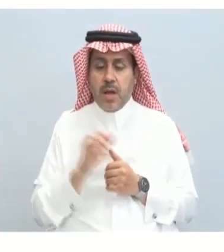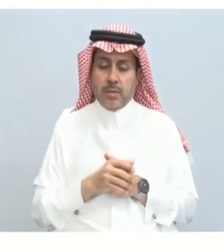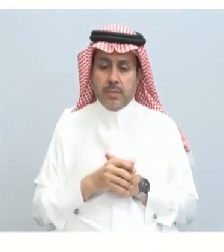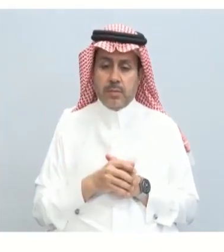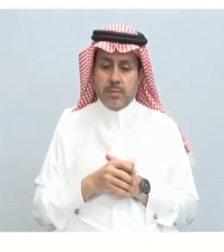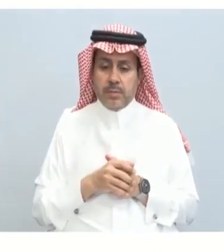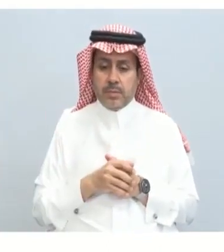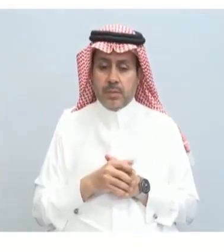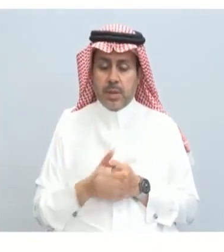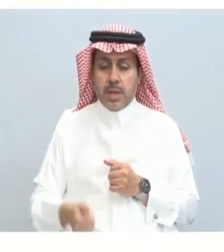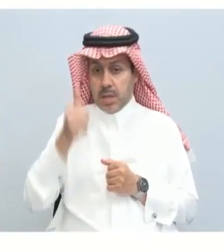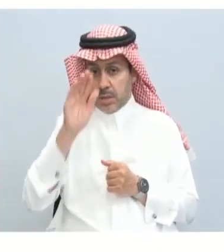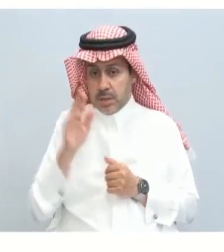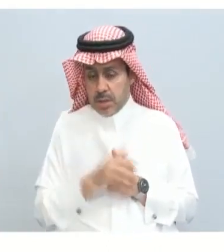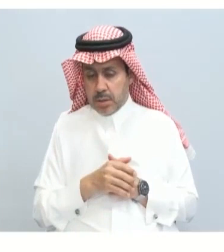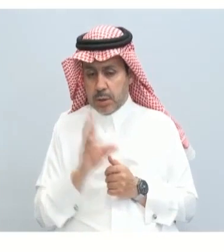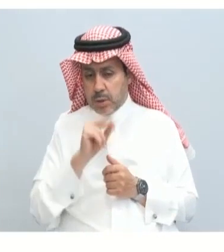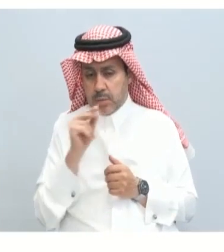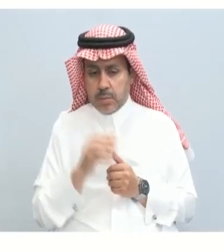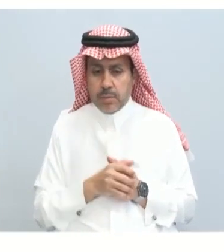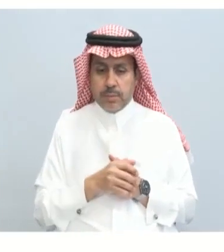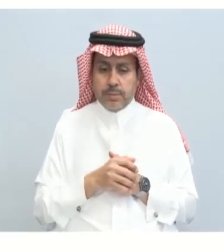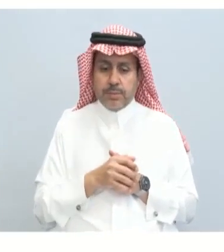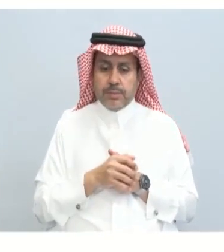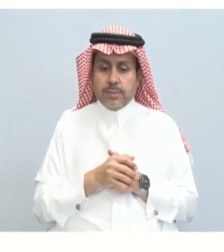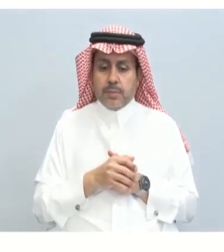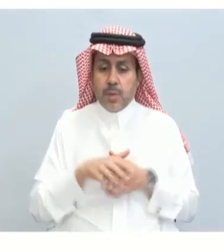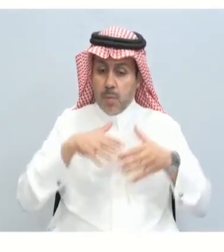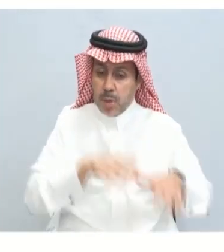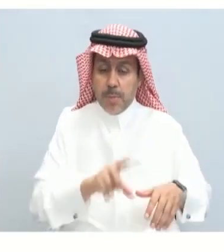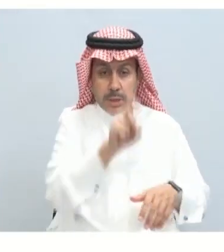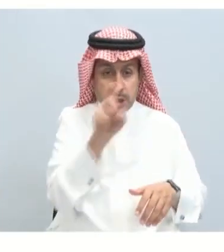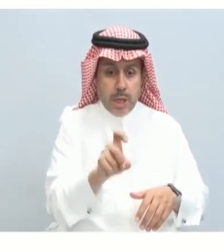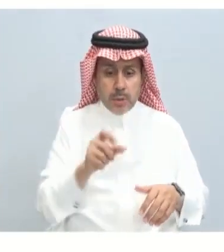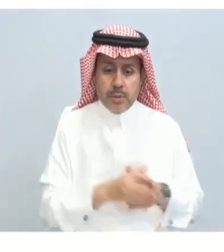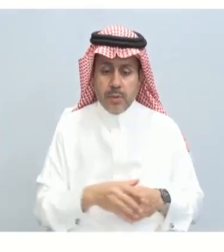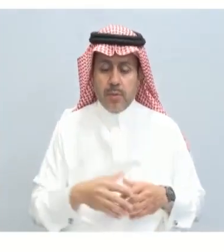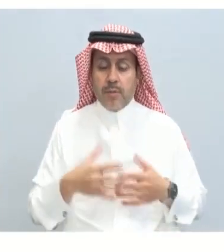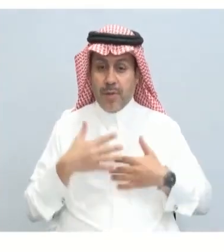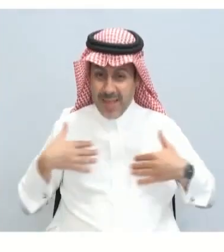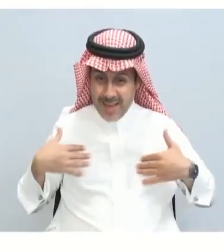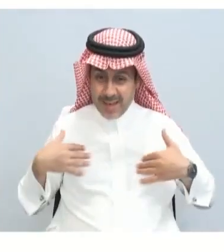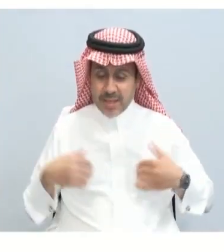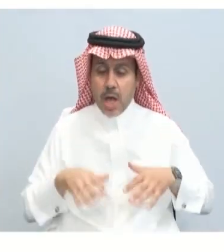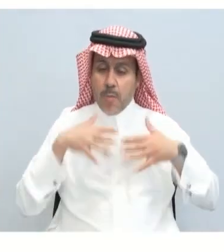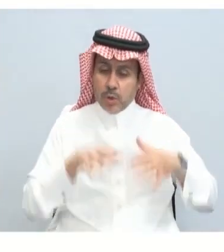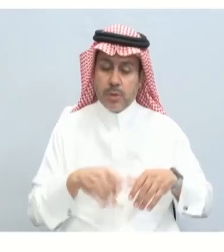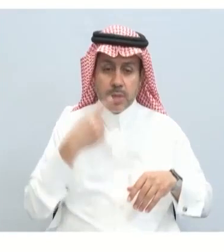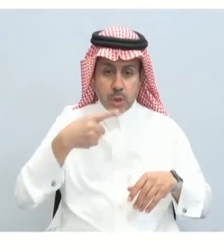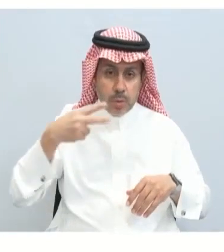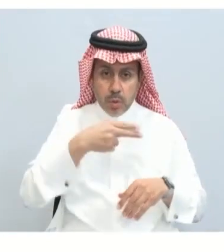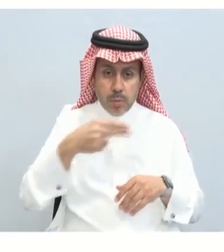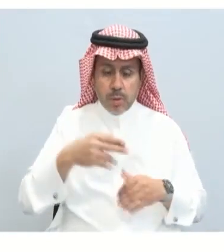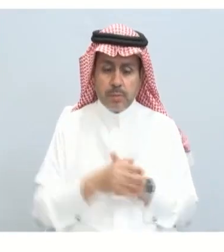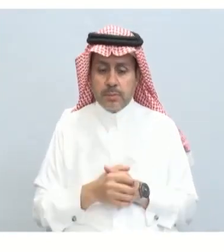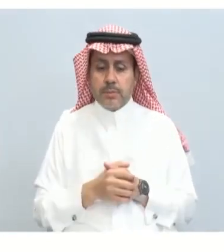ومن الاستعاره قول ايليا بماضي والبحر كم سالته فتضاحكت امواجه من صوتي المتقطع